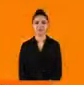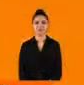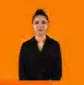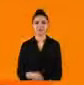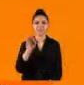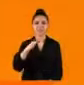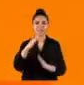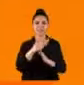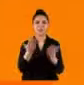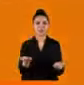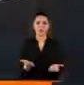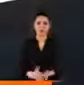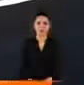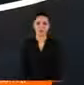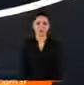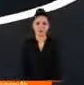Şimdi bir ara.